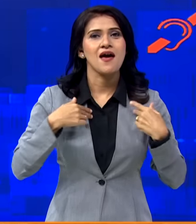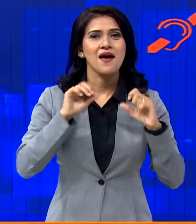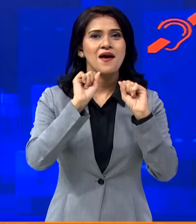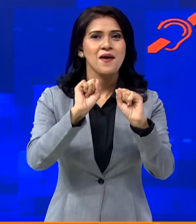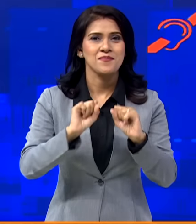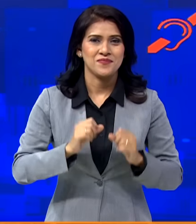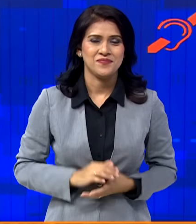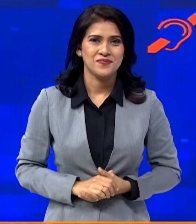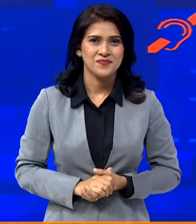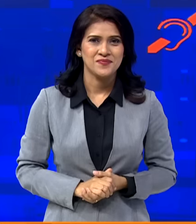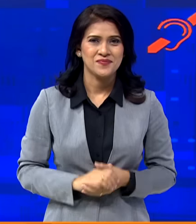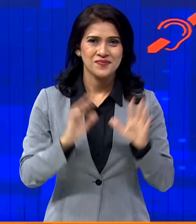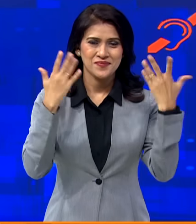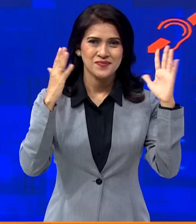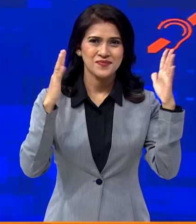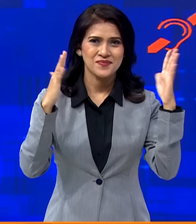खुद